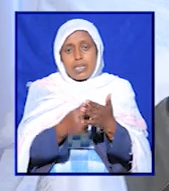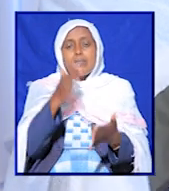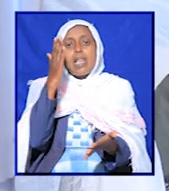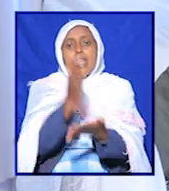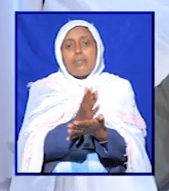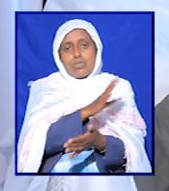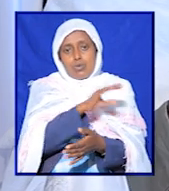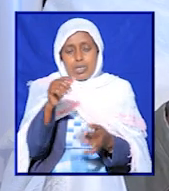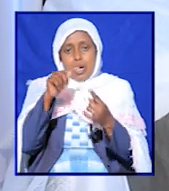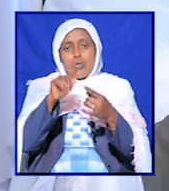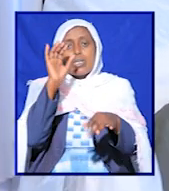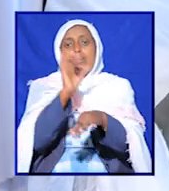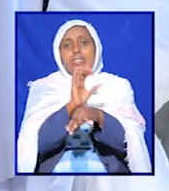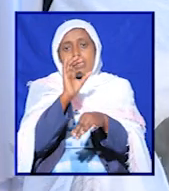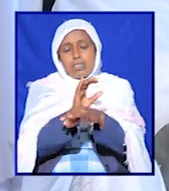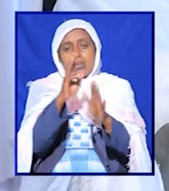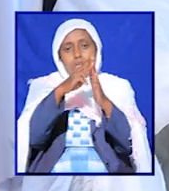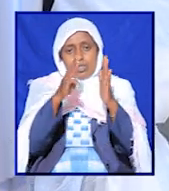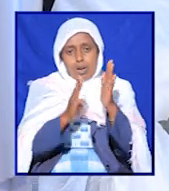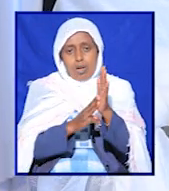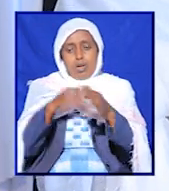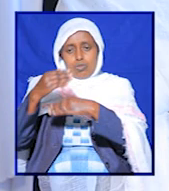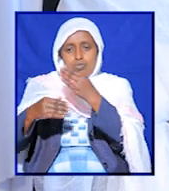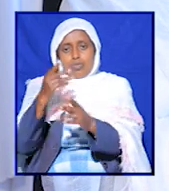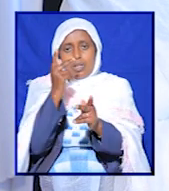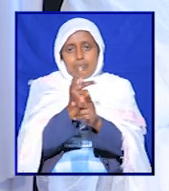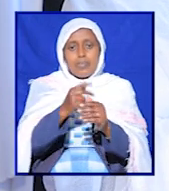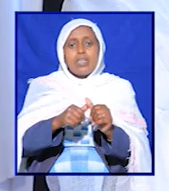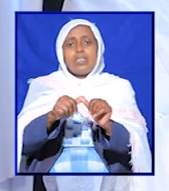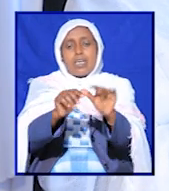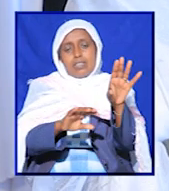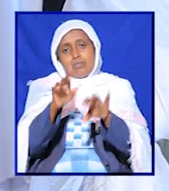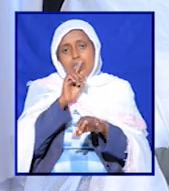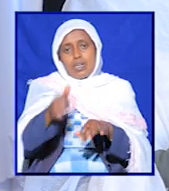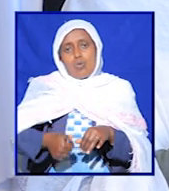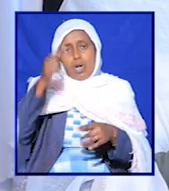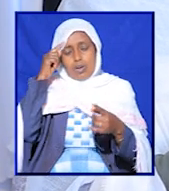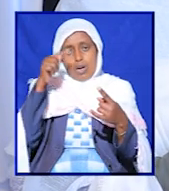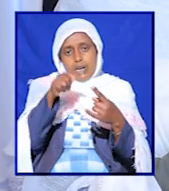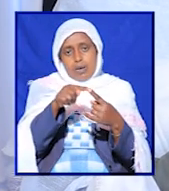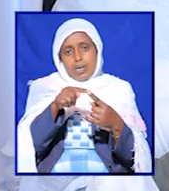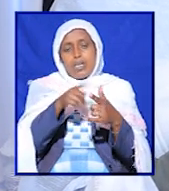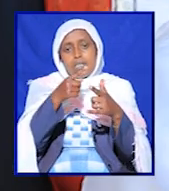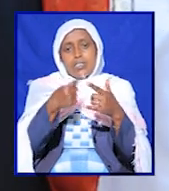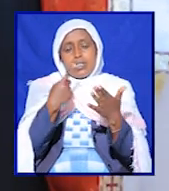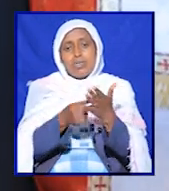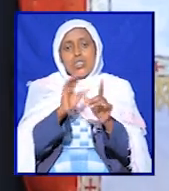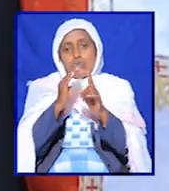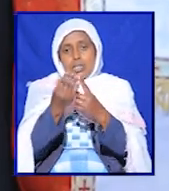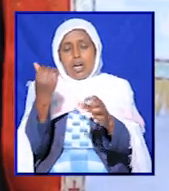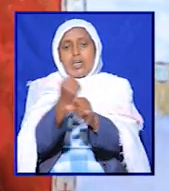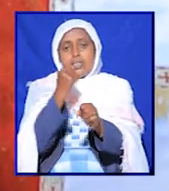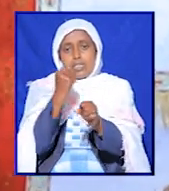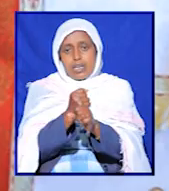ይሄንን ለማስቆምና ወደ ቤተክርስቲያኗ ስርዓቷ ትውፊቷ ተጠብቆ እንዲቀጥል ማድረግ ነው ዋና ዓላማው። እንግዲህ